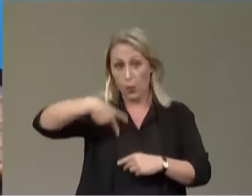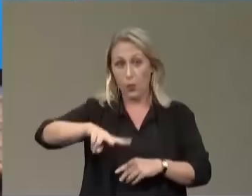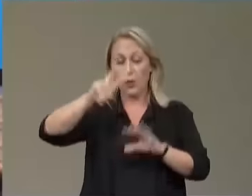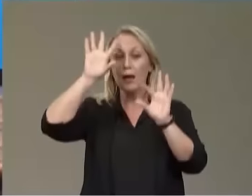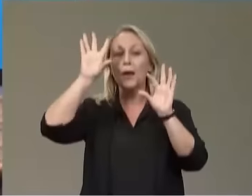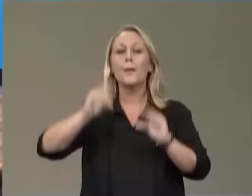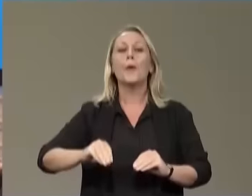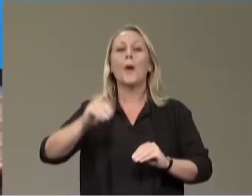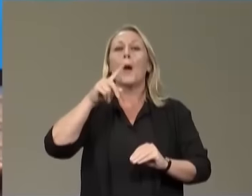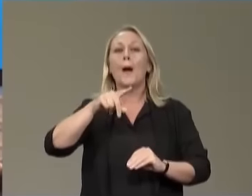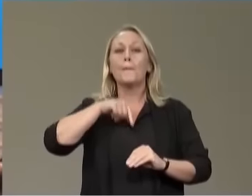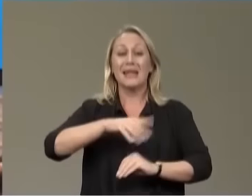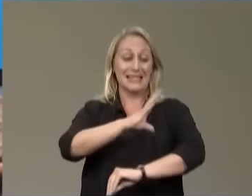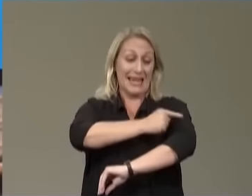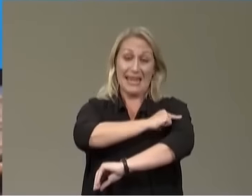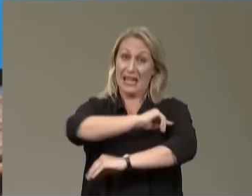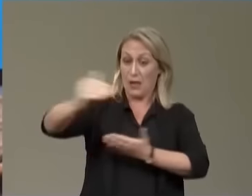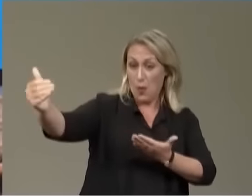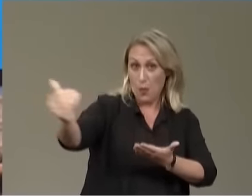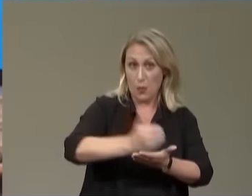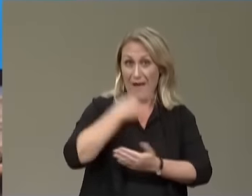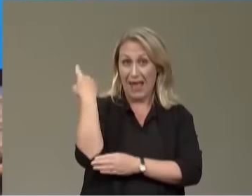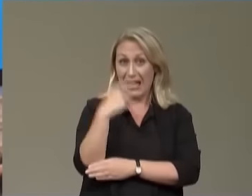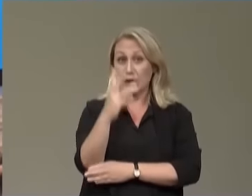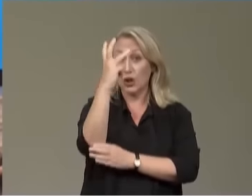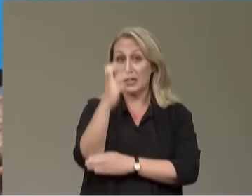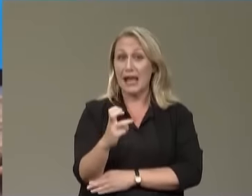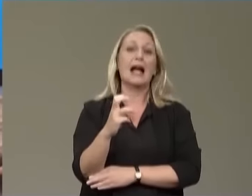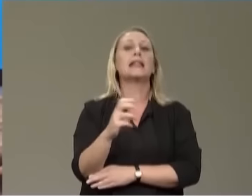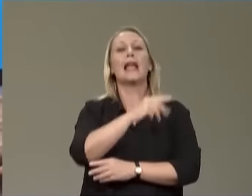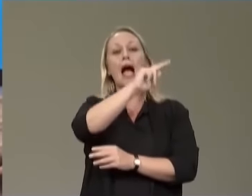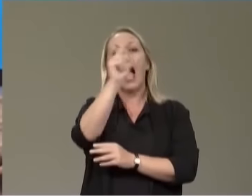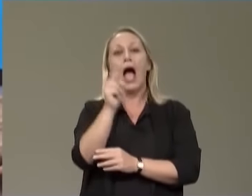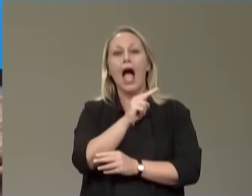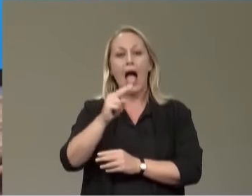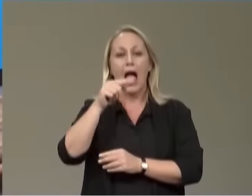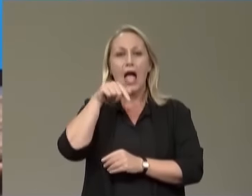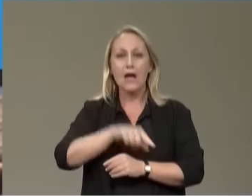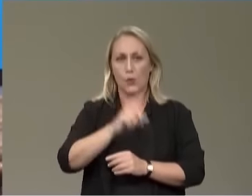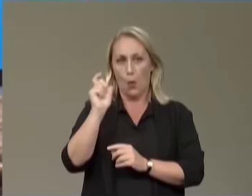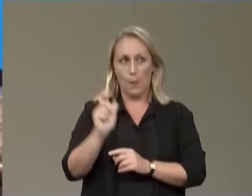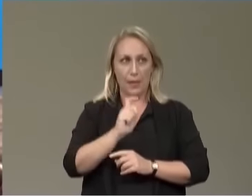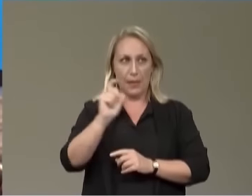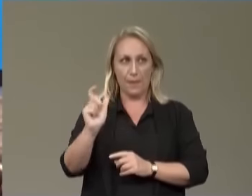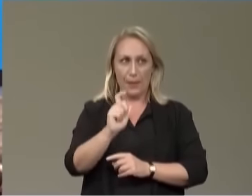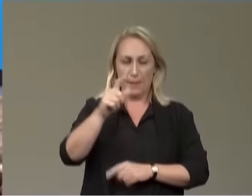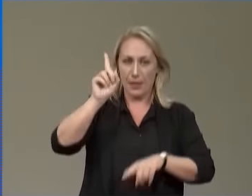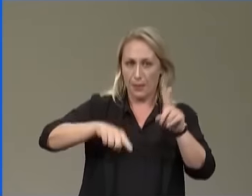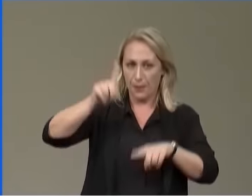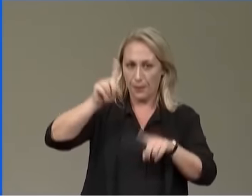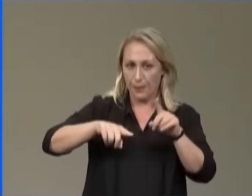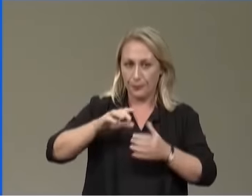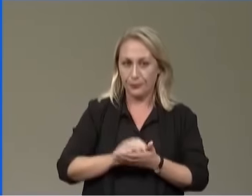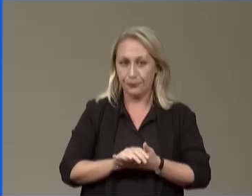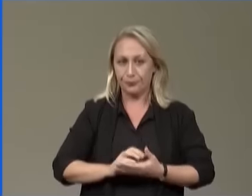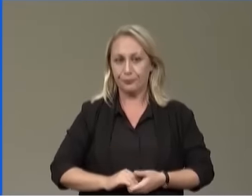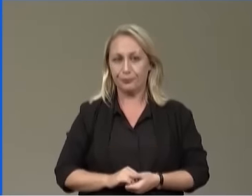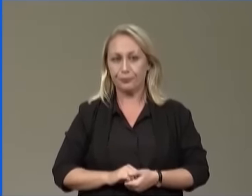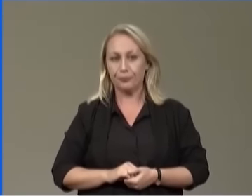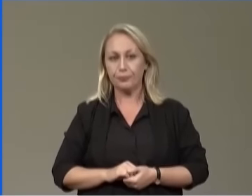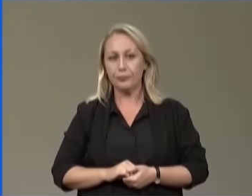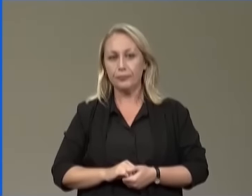τις αποδοχές των γιατρών 130 ευρώ και ενίοτε και περισσότερο. Σημειώνω επίσης ότι